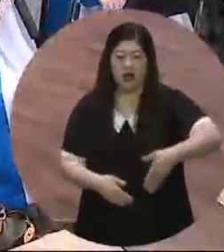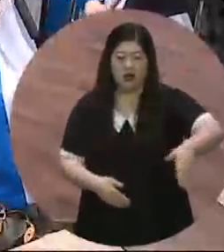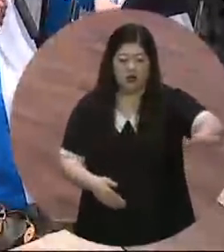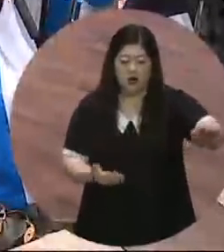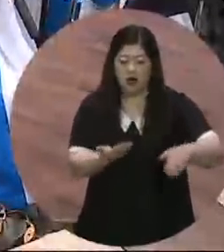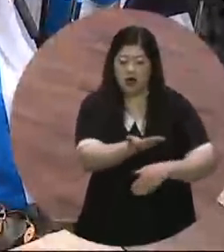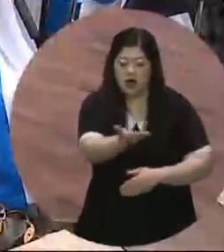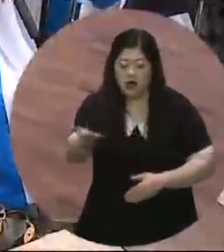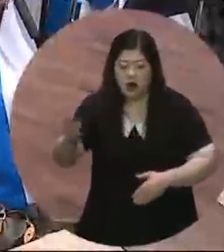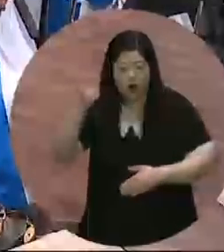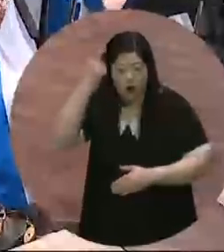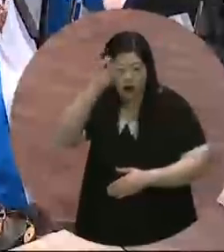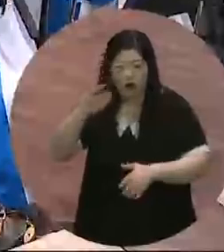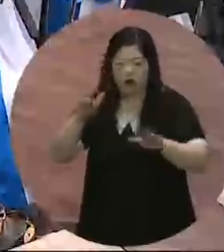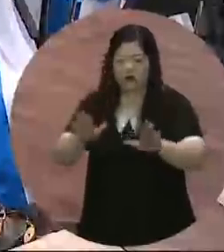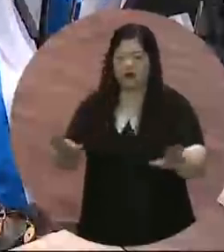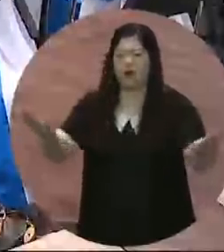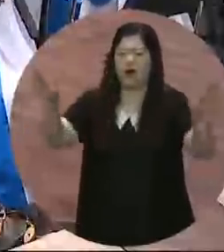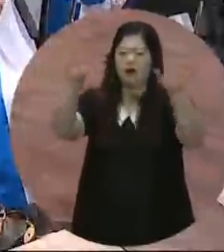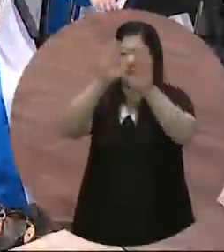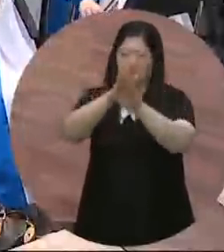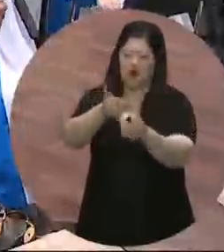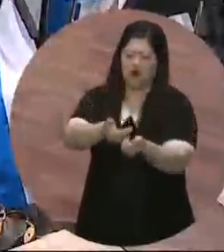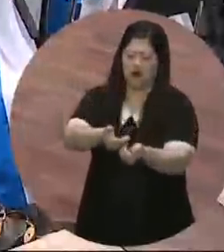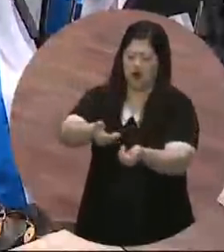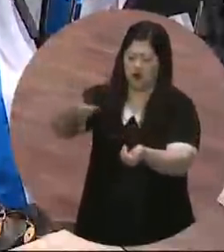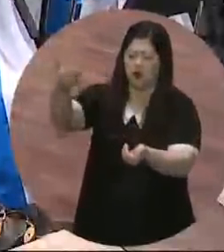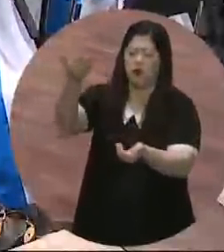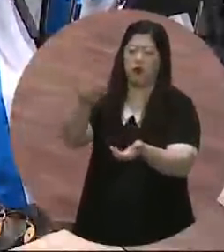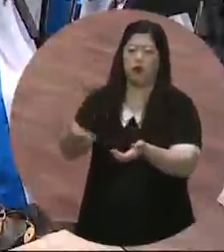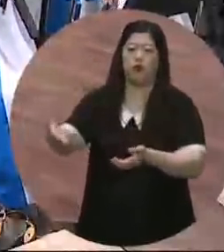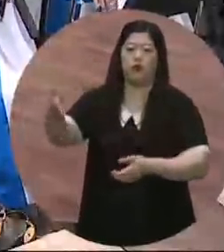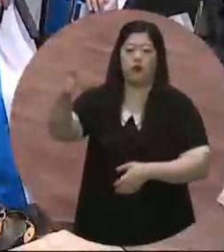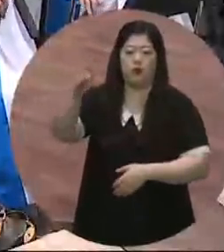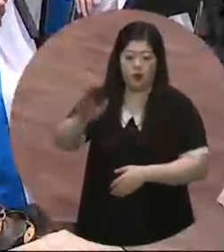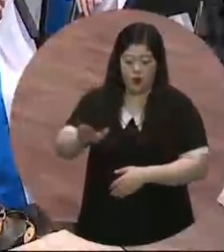친구라는데 너의 영혼 오늘 밤 떠나고